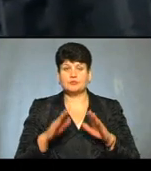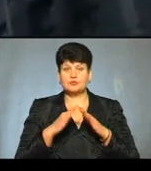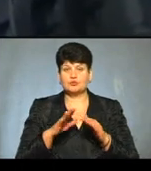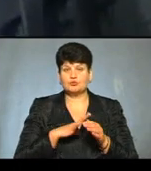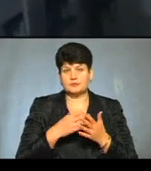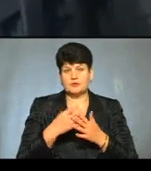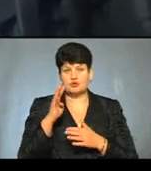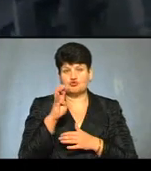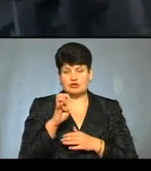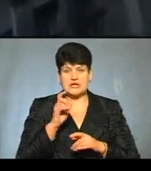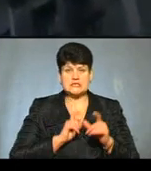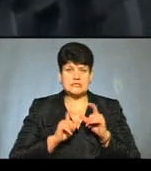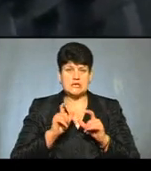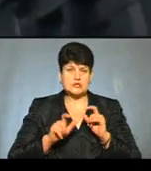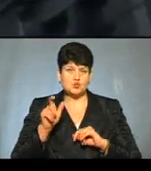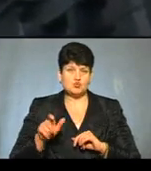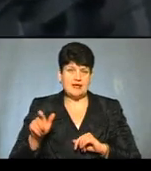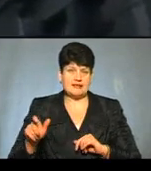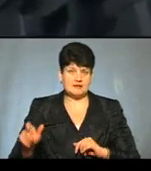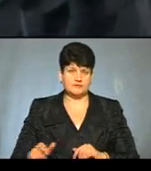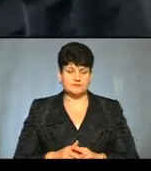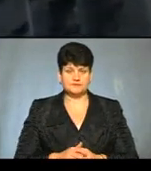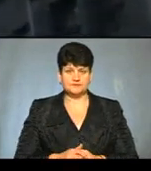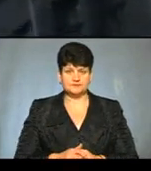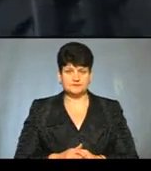займання було близько 400 студентів.